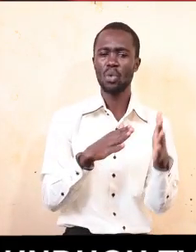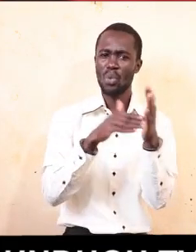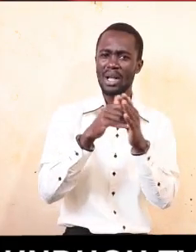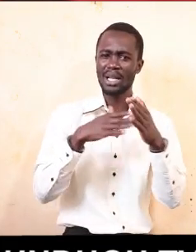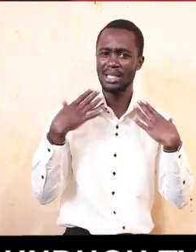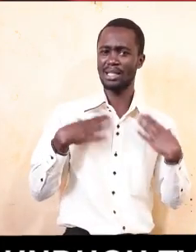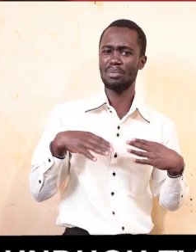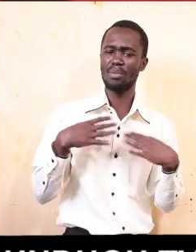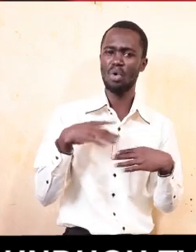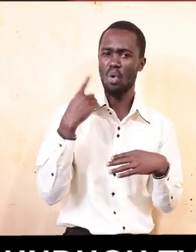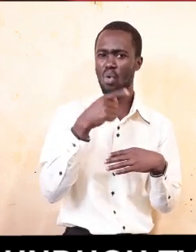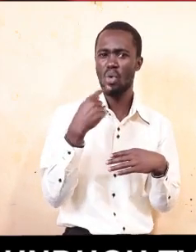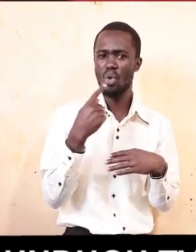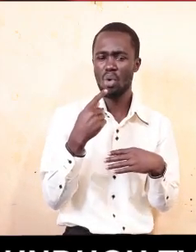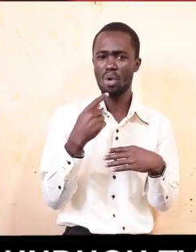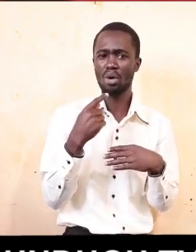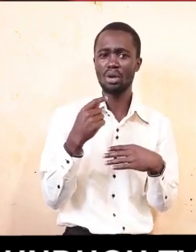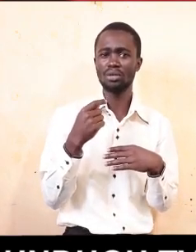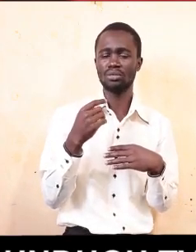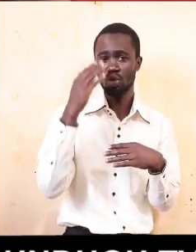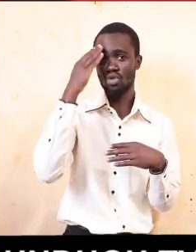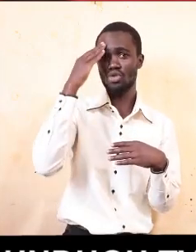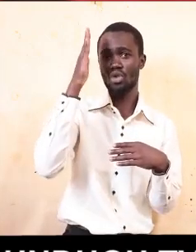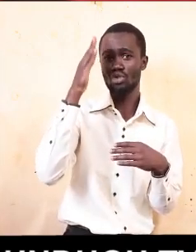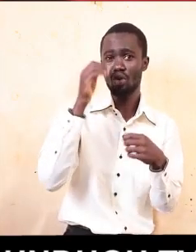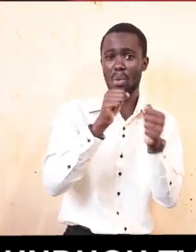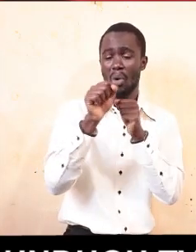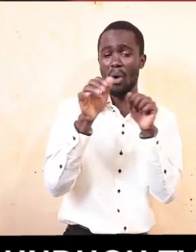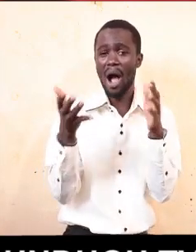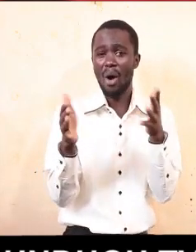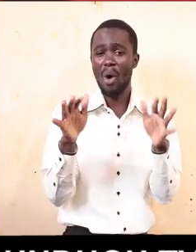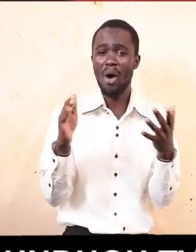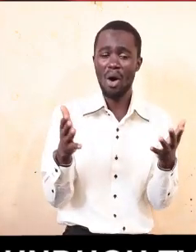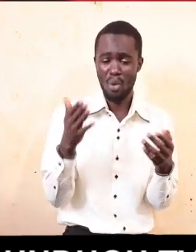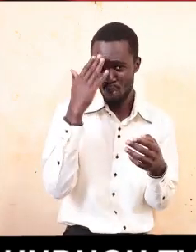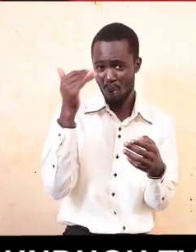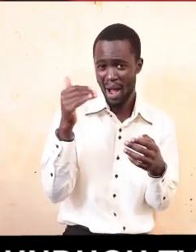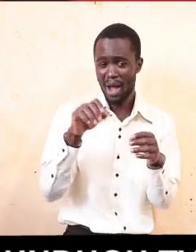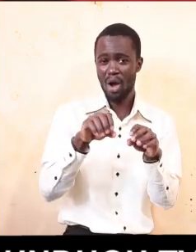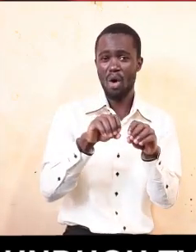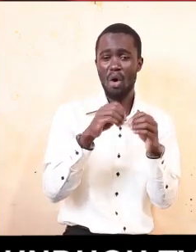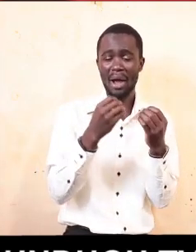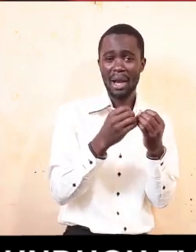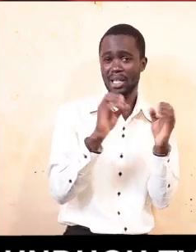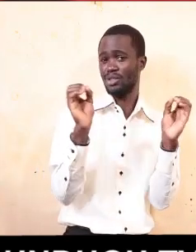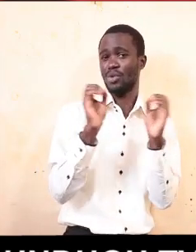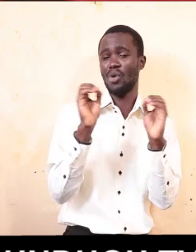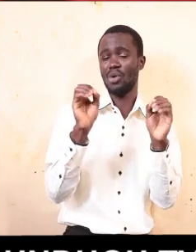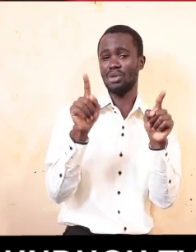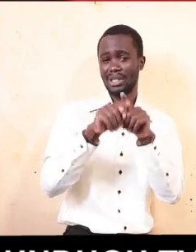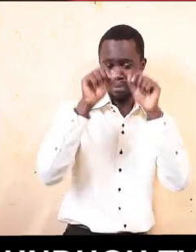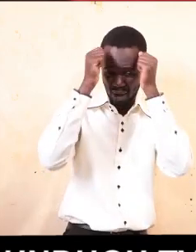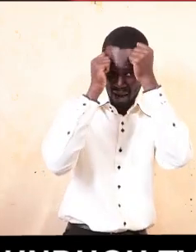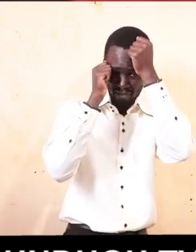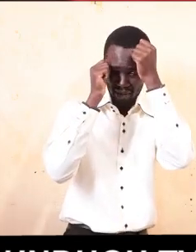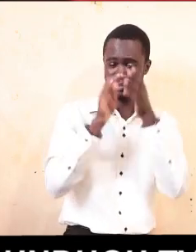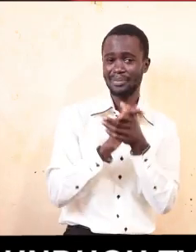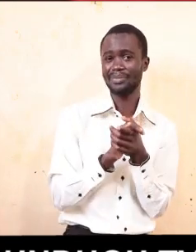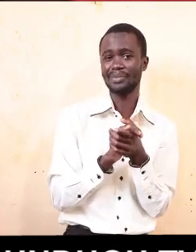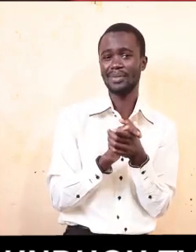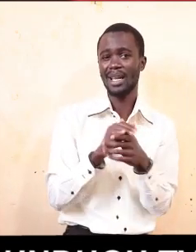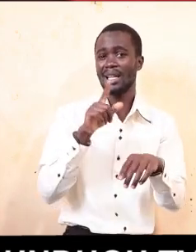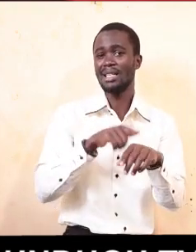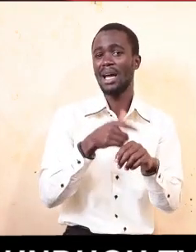watu wasio na uzoefu wa kivita kwa sababu they were not organized as an army. Na wakiwa